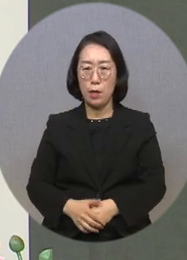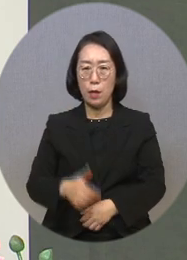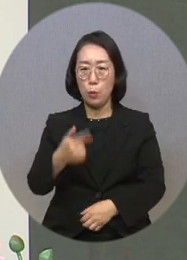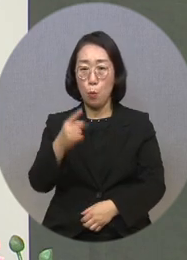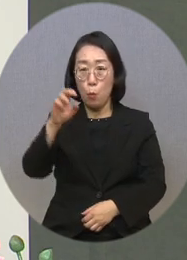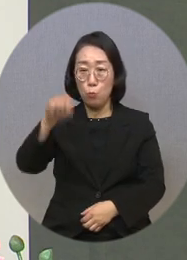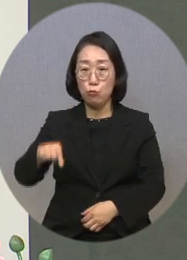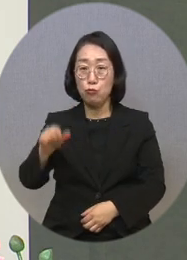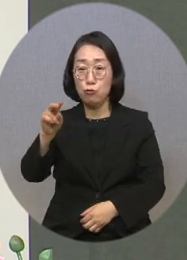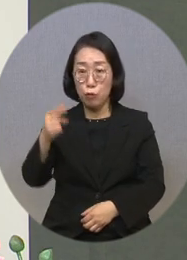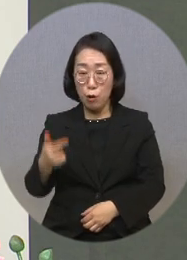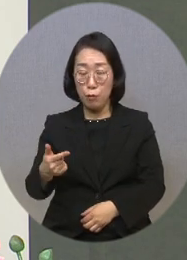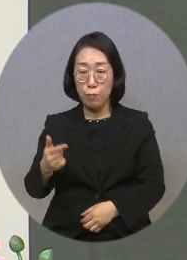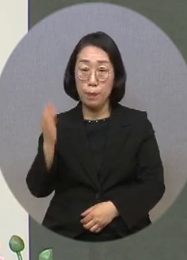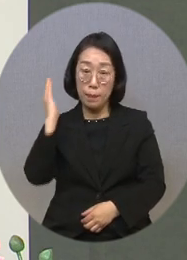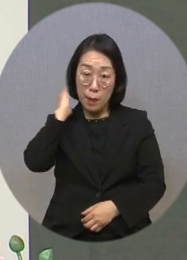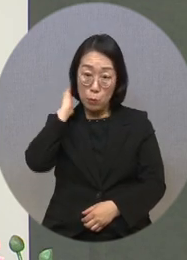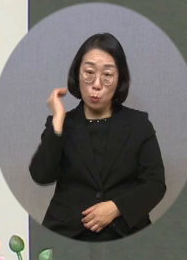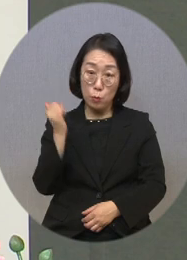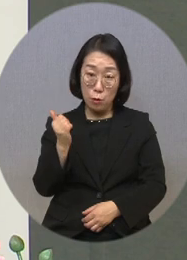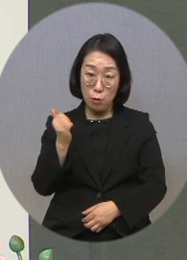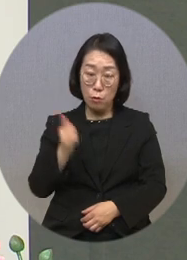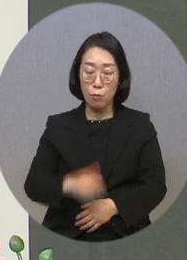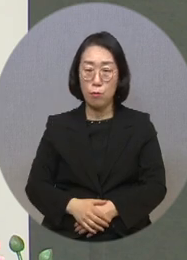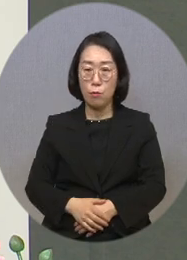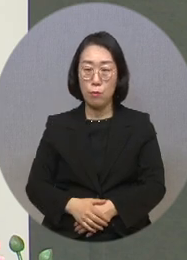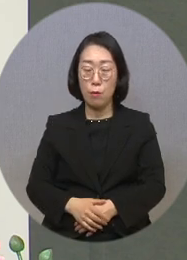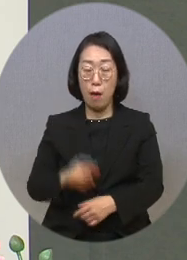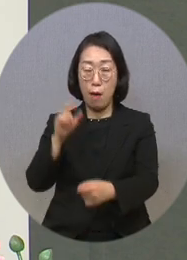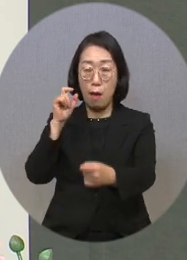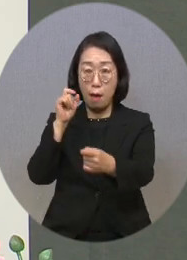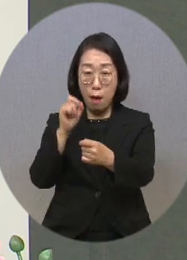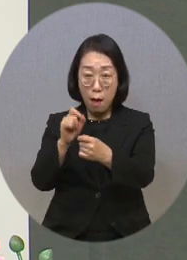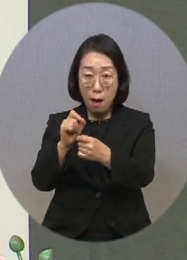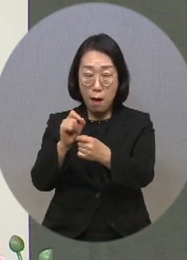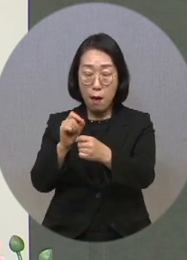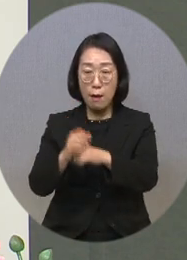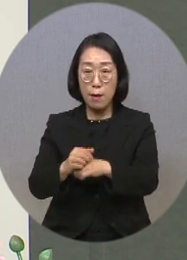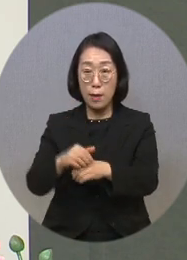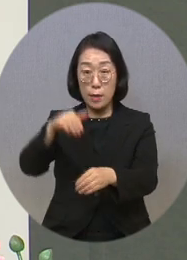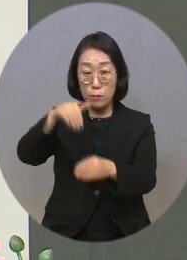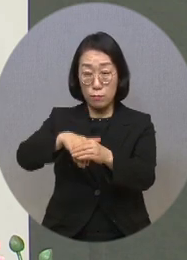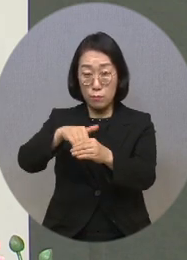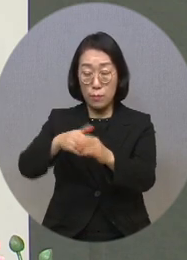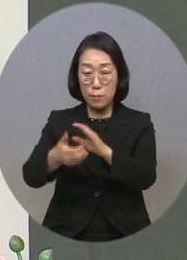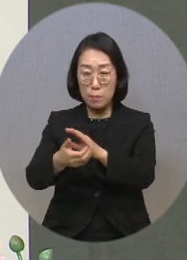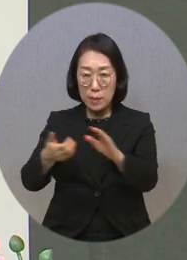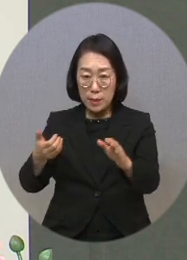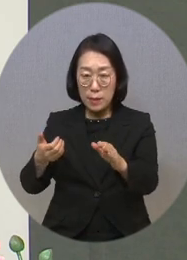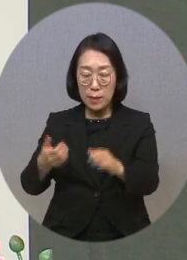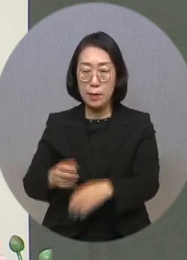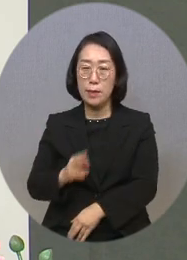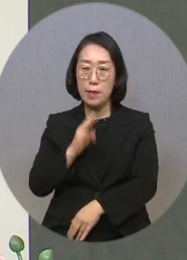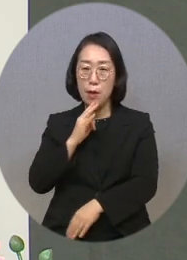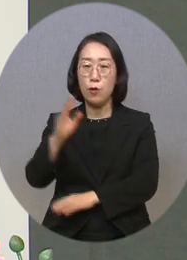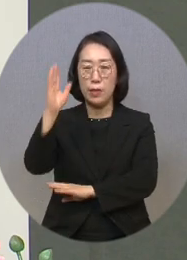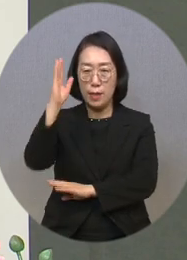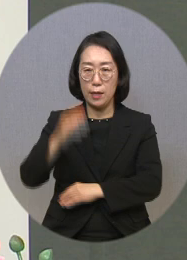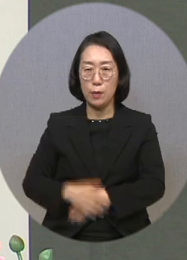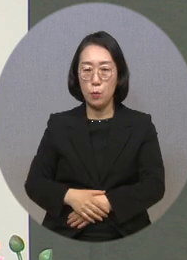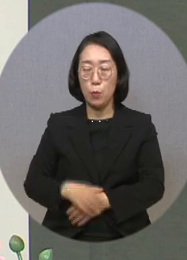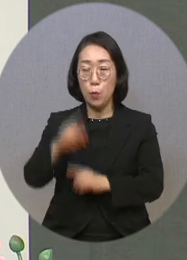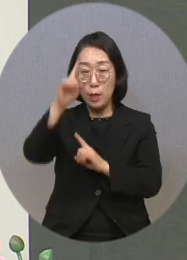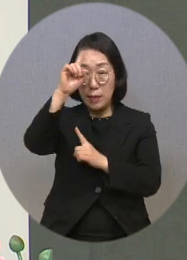네. 당선될 즈음에 네. 당선을 예언을 하셨고 네. 또